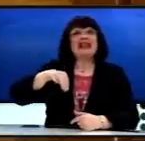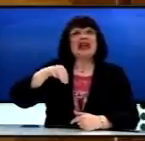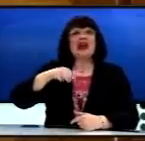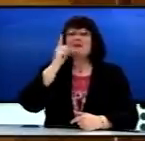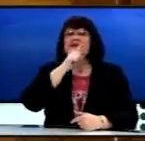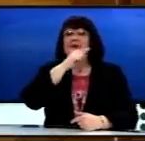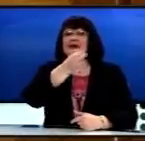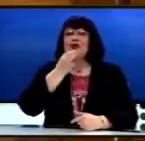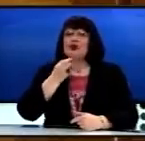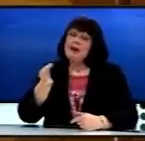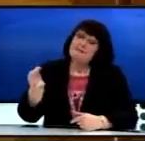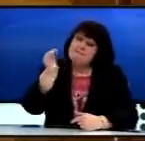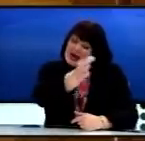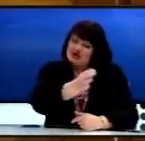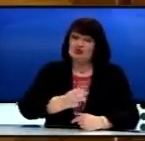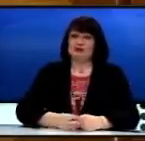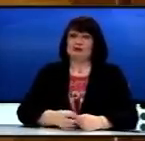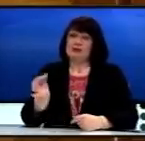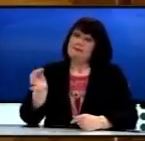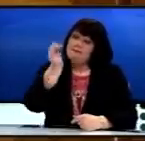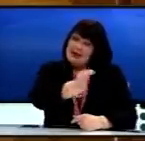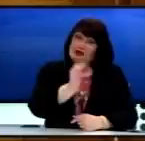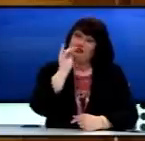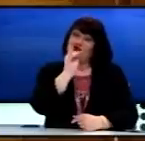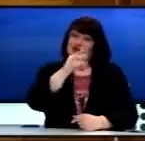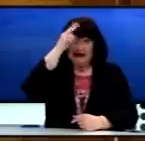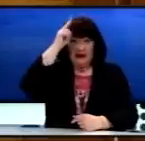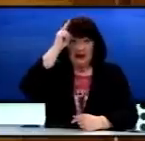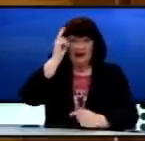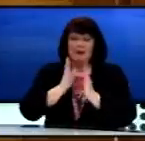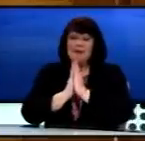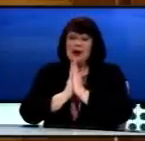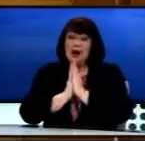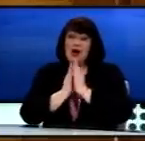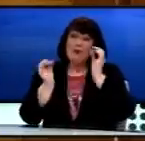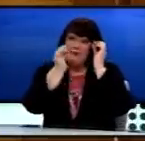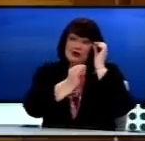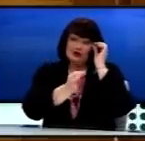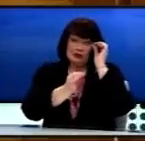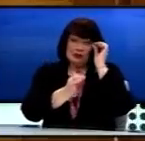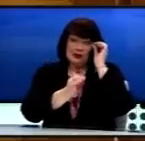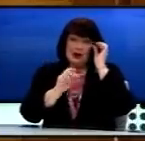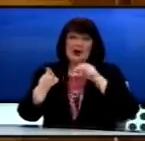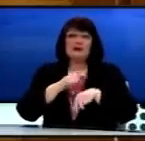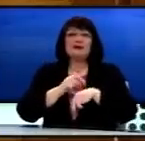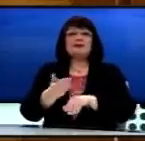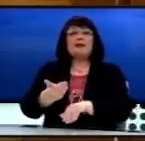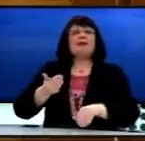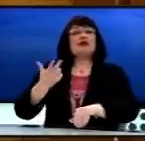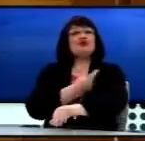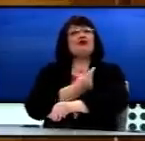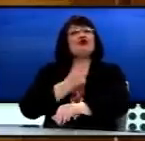έχει διαψεύσει. Να βγείτε να το πείτε αυτό. Να βγείτε να πείτε στη Γερμανία, παρακαλώ πολύ, η οποία αυτή τη στιγμή είναι πολύ πίσω από την Ελλάδα